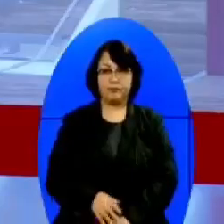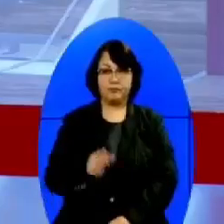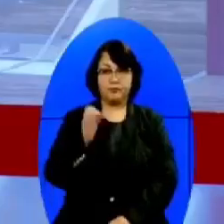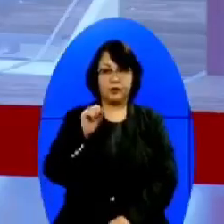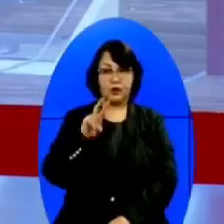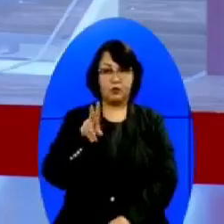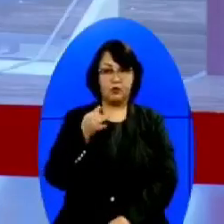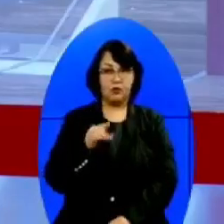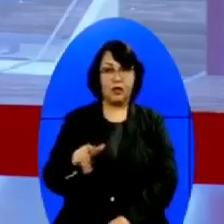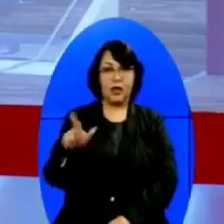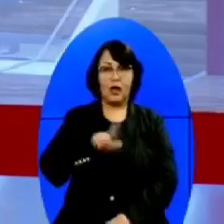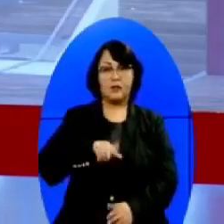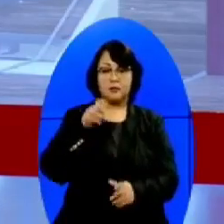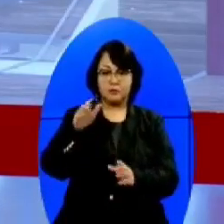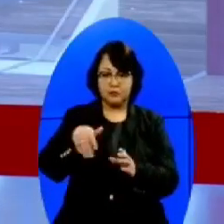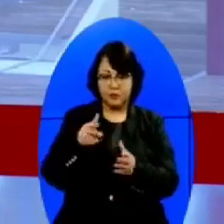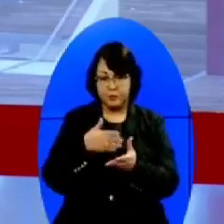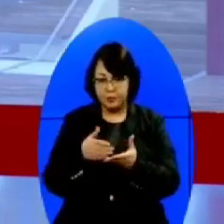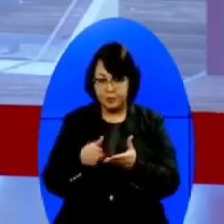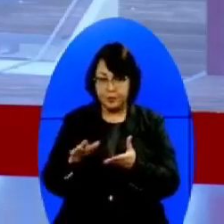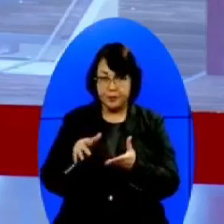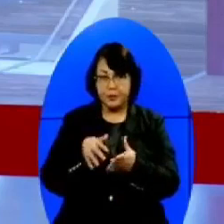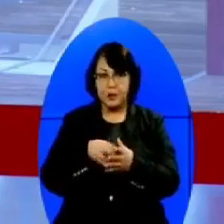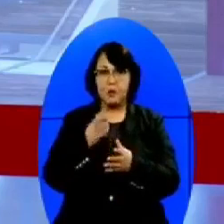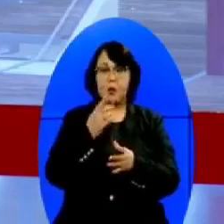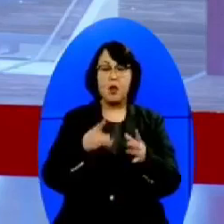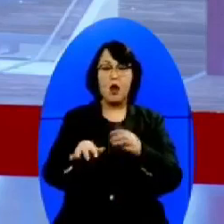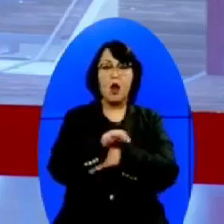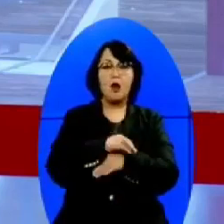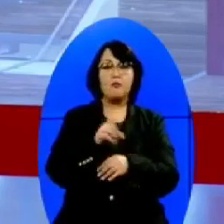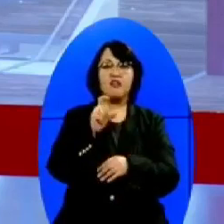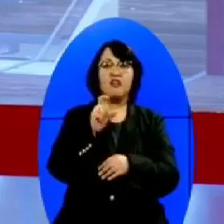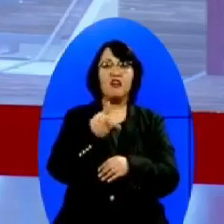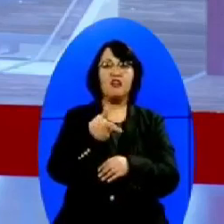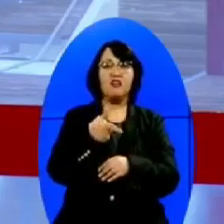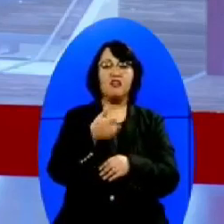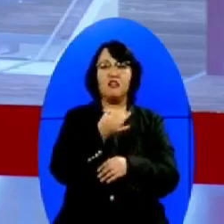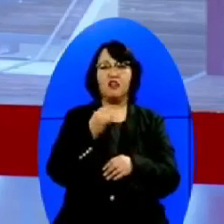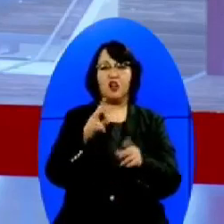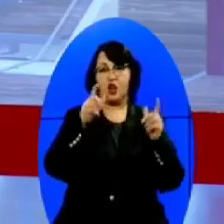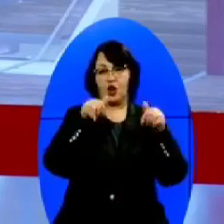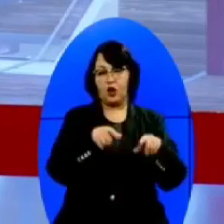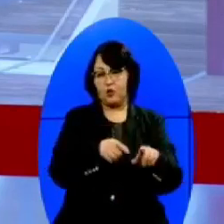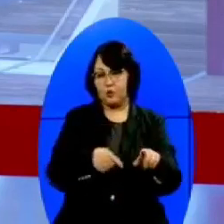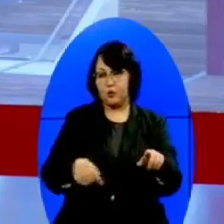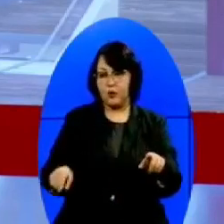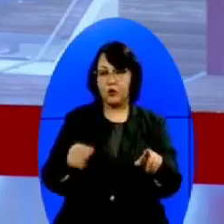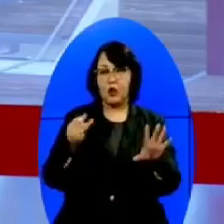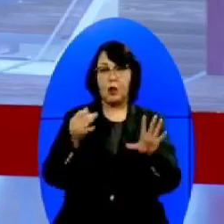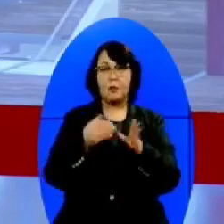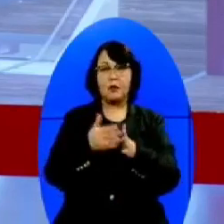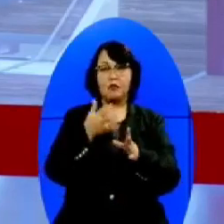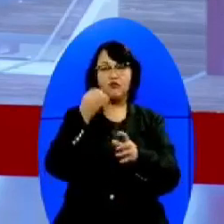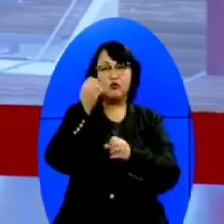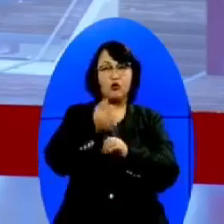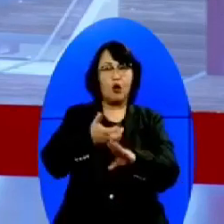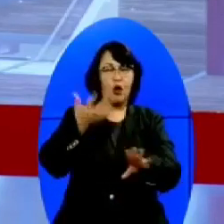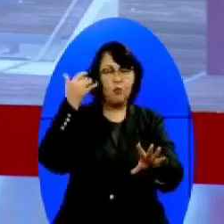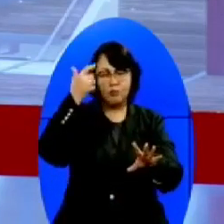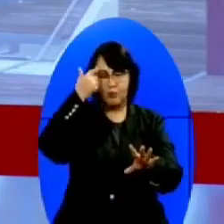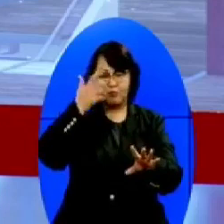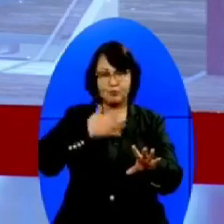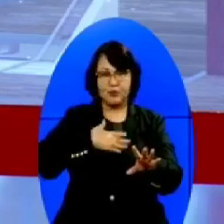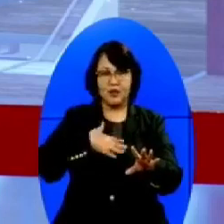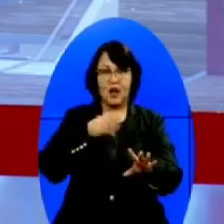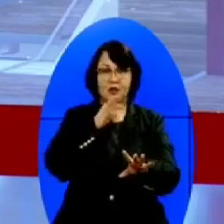Археологийн малтлах судалгааны явцад Булган аймгийн Игийн голоос монголчуудын хэрэглэж байсан 7500 жилийн настай хутаг, 3800 жилийн